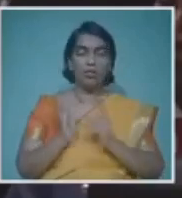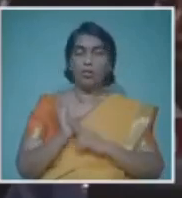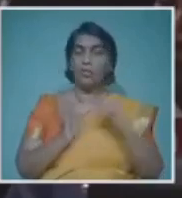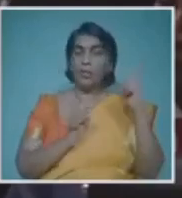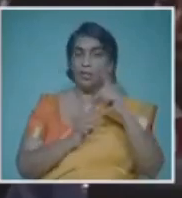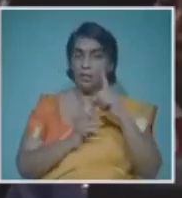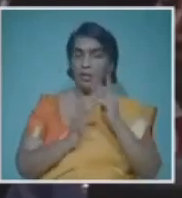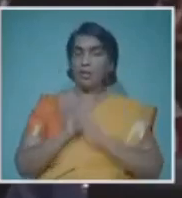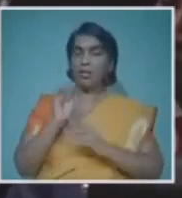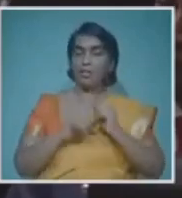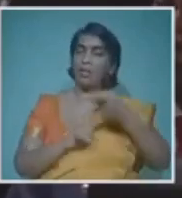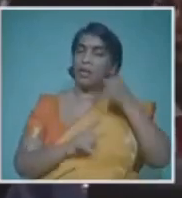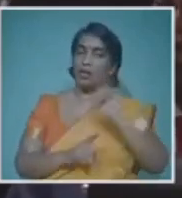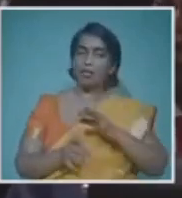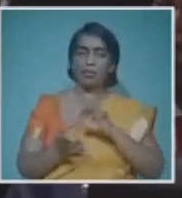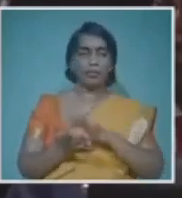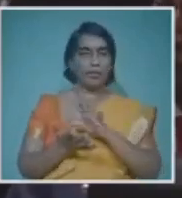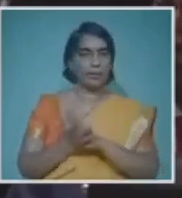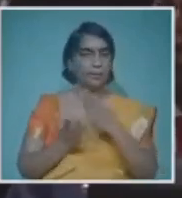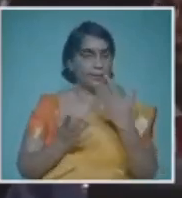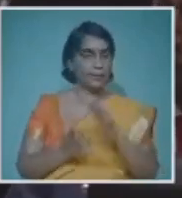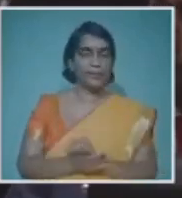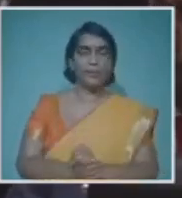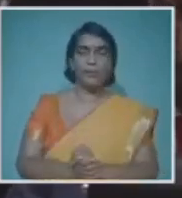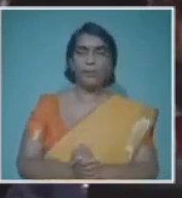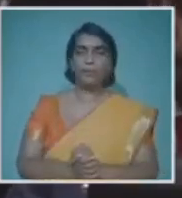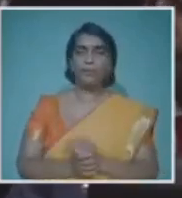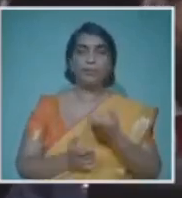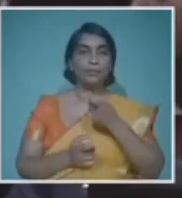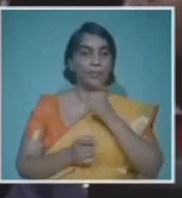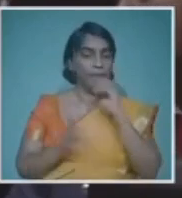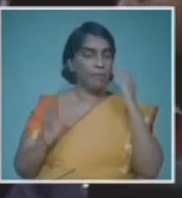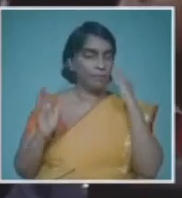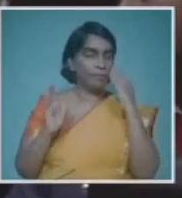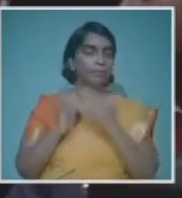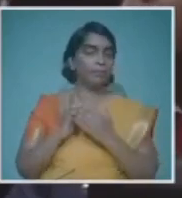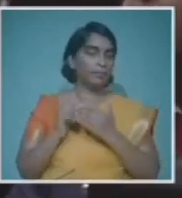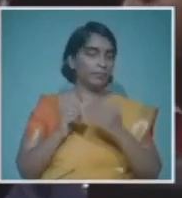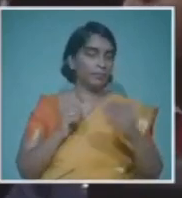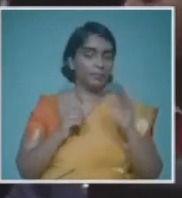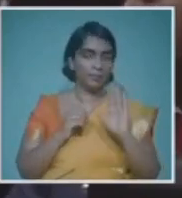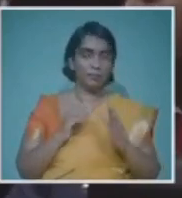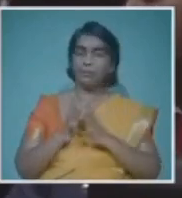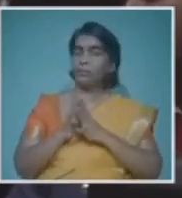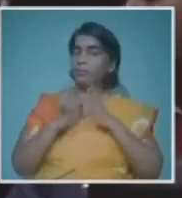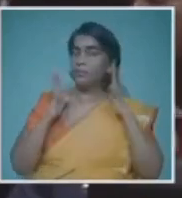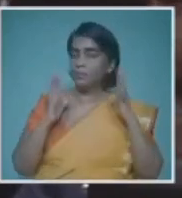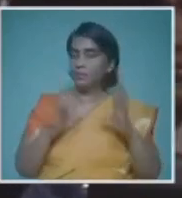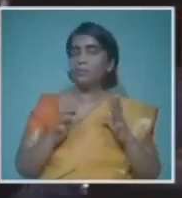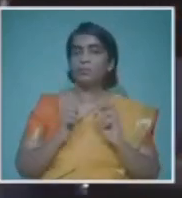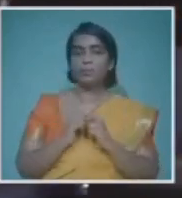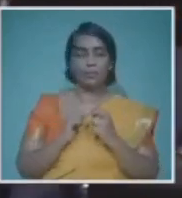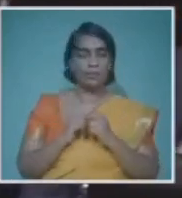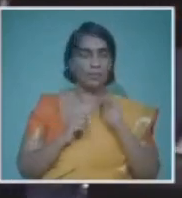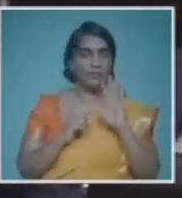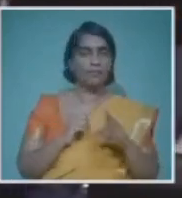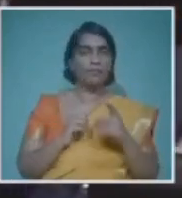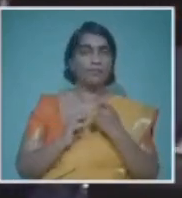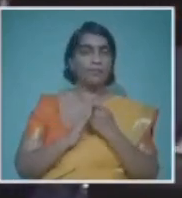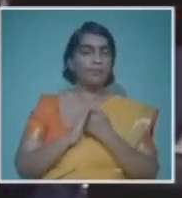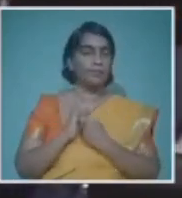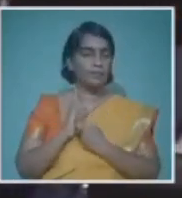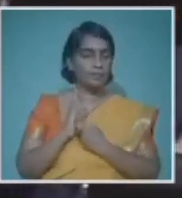මගින් අනුමත කරනු ලැබුවා. අධිකරණයේ සම්බන්ධයෙන් ගත්තම විශාලම ගැටලුව තියෙන්නේ මේ